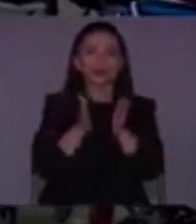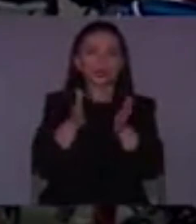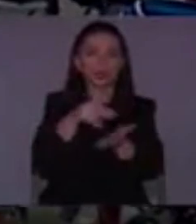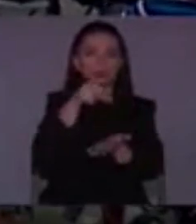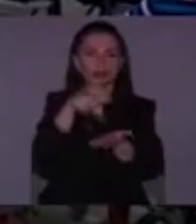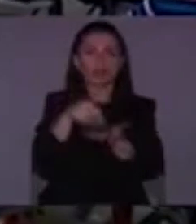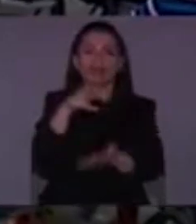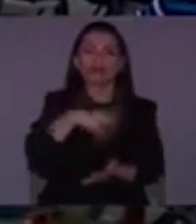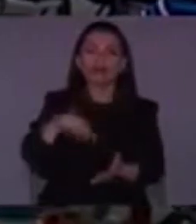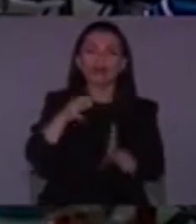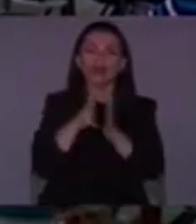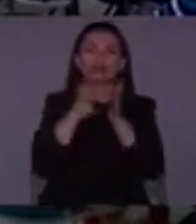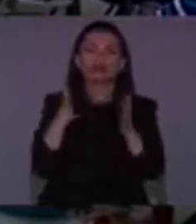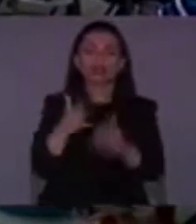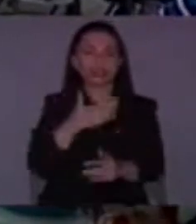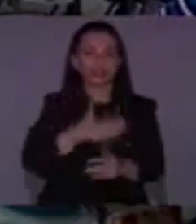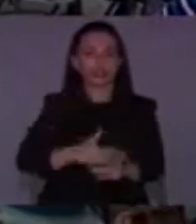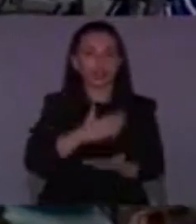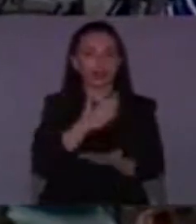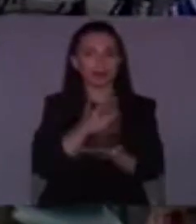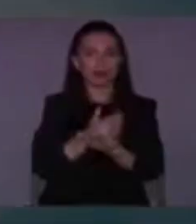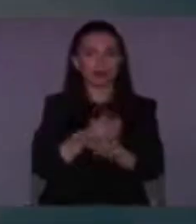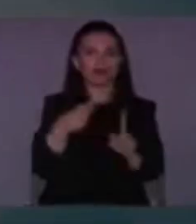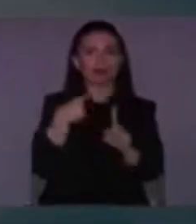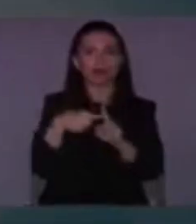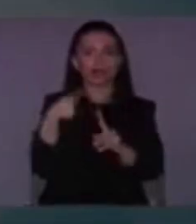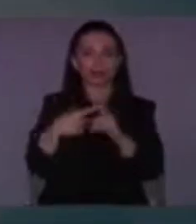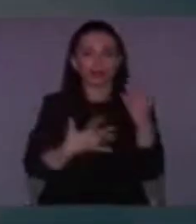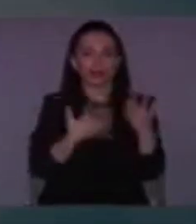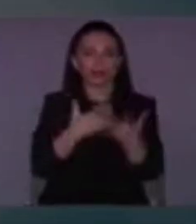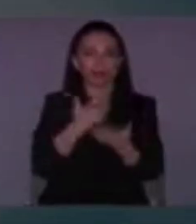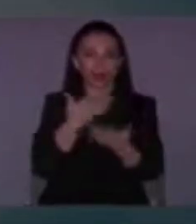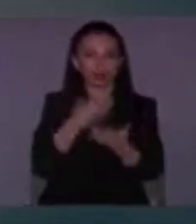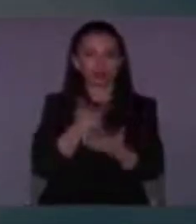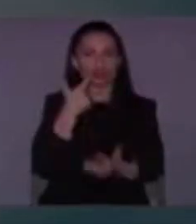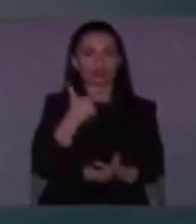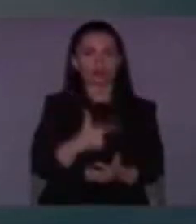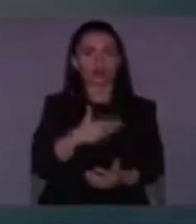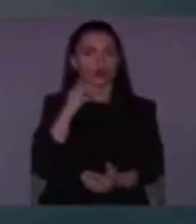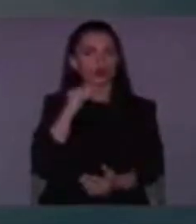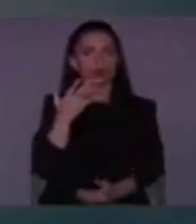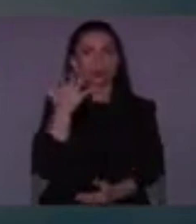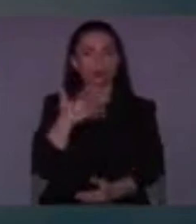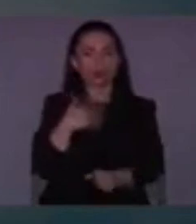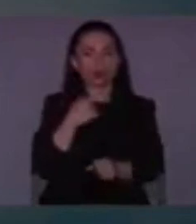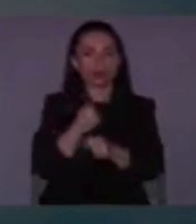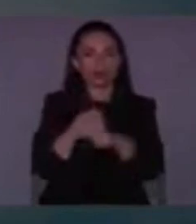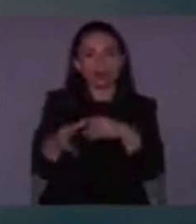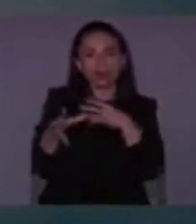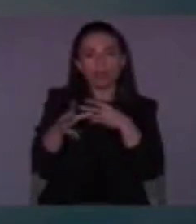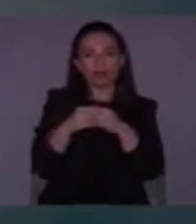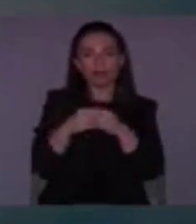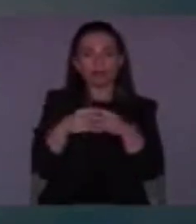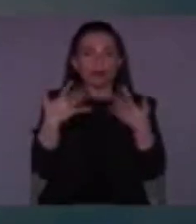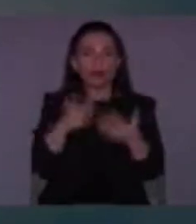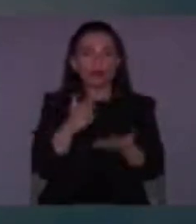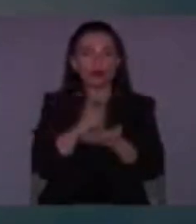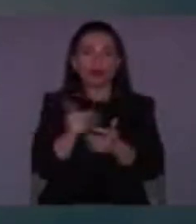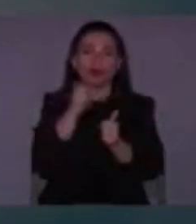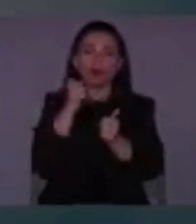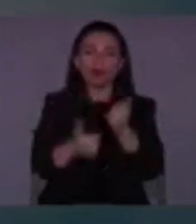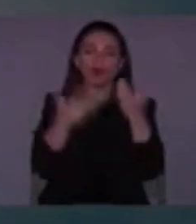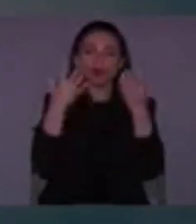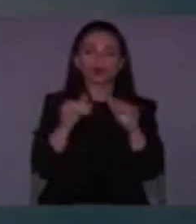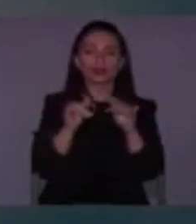დააყენო ყველაზე დიდი სიამოვნება და დადებითი მუხტია ჩემთვის. როცა პოლიტიკის კეთებასთან ერთად გიწევს